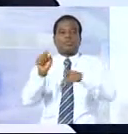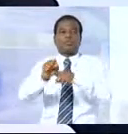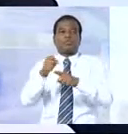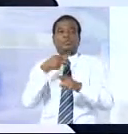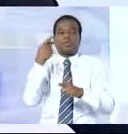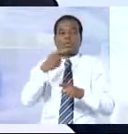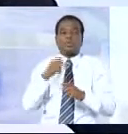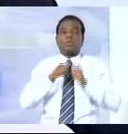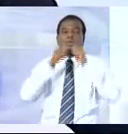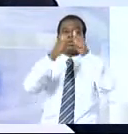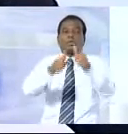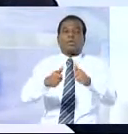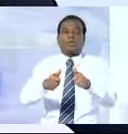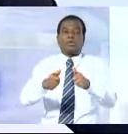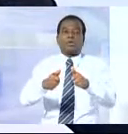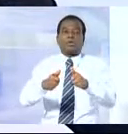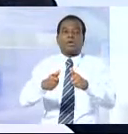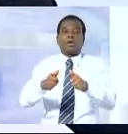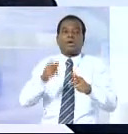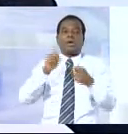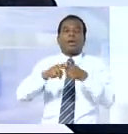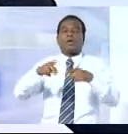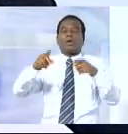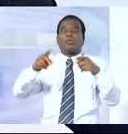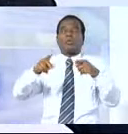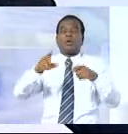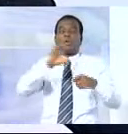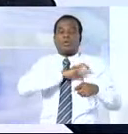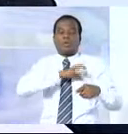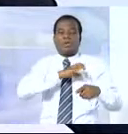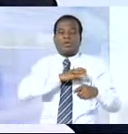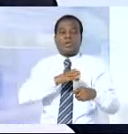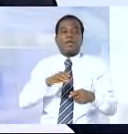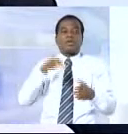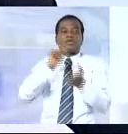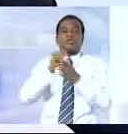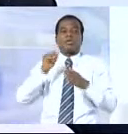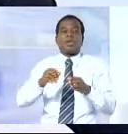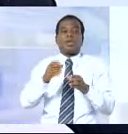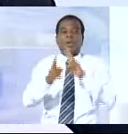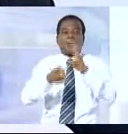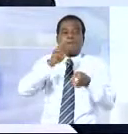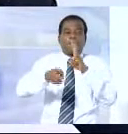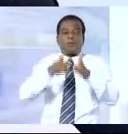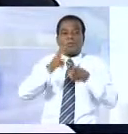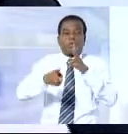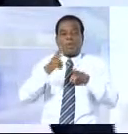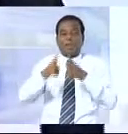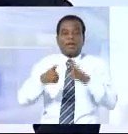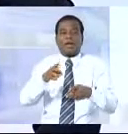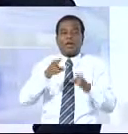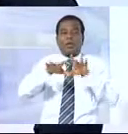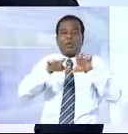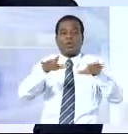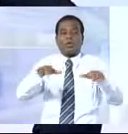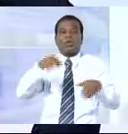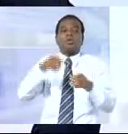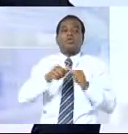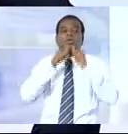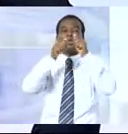parler de ce don du PNUD à la police. Il est composé de véhicules d'intervention, d'ordinateurs. Ce don d'une valeur de 500